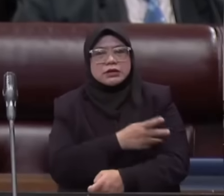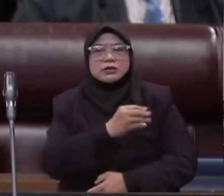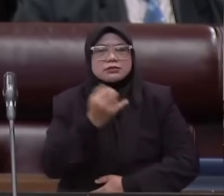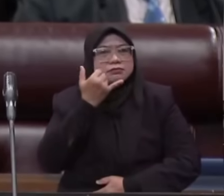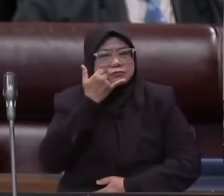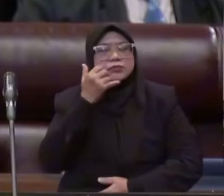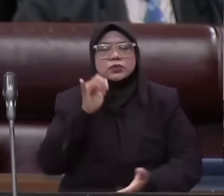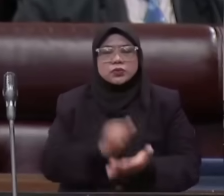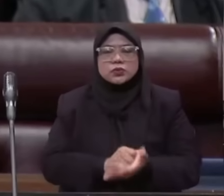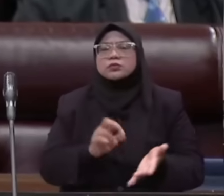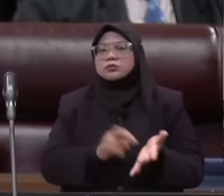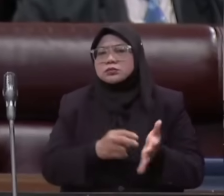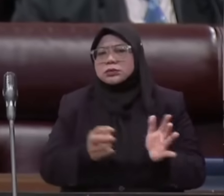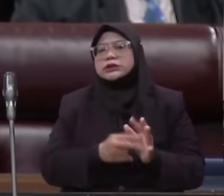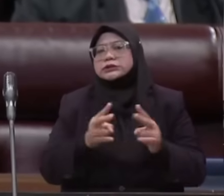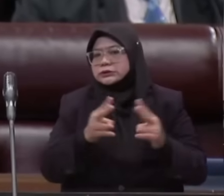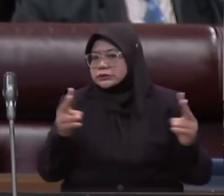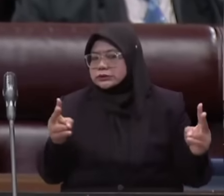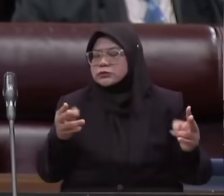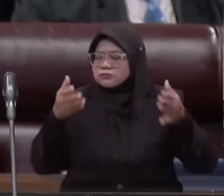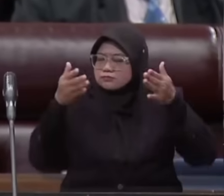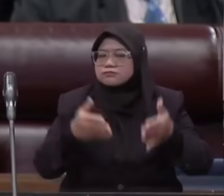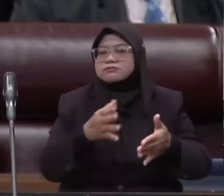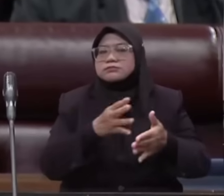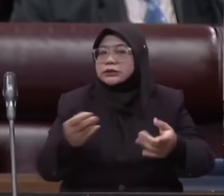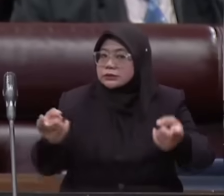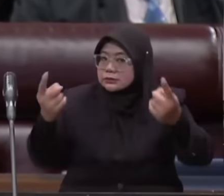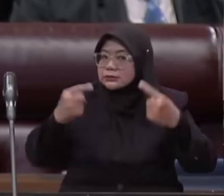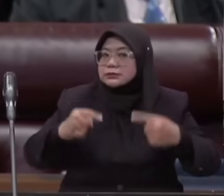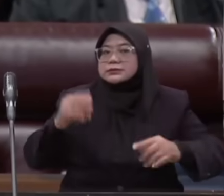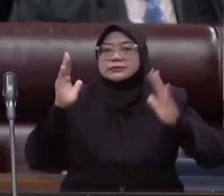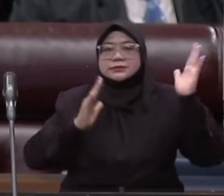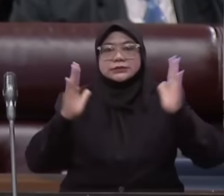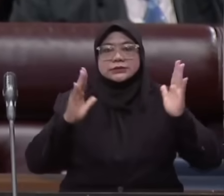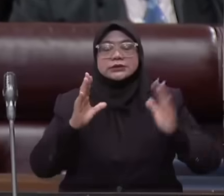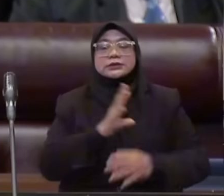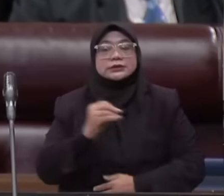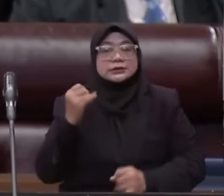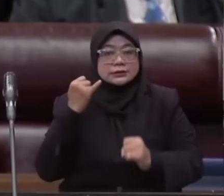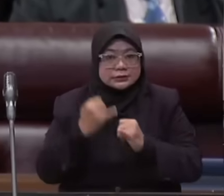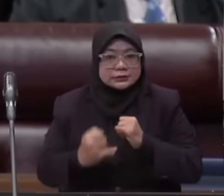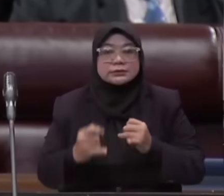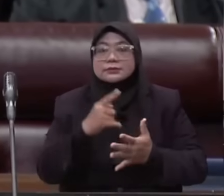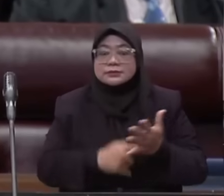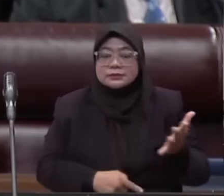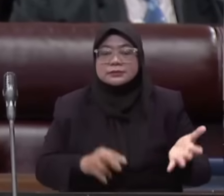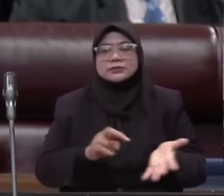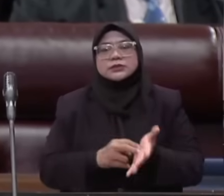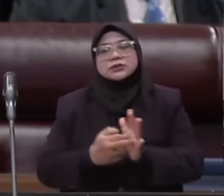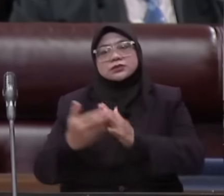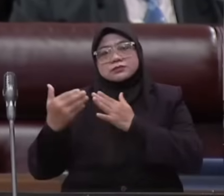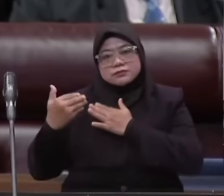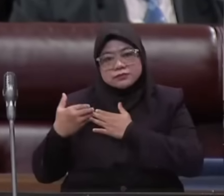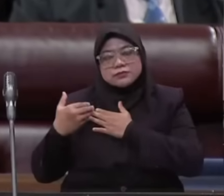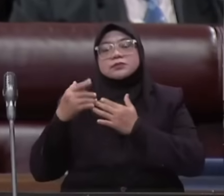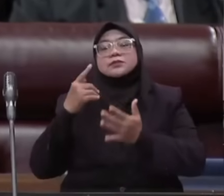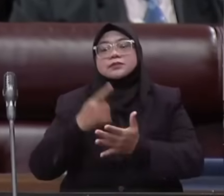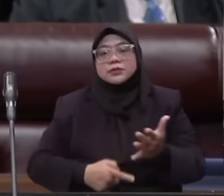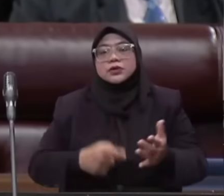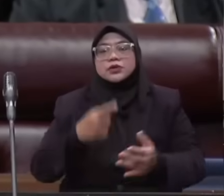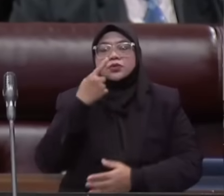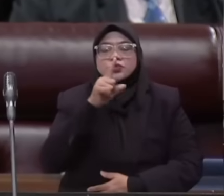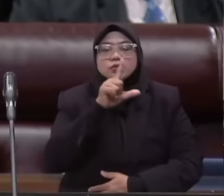ini menjadikan satu kali yang sangat strategic dan kita datang ke Malaysia dan akhirnya sekali tentang Apa peranan yang boleh dimainkan oleh